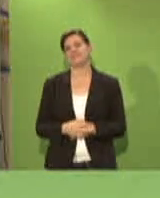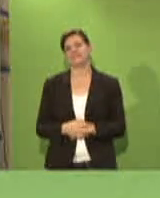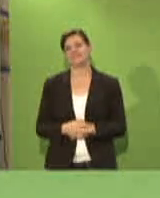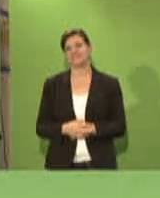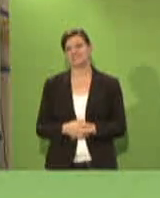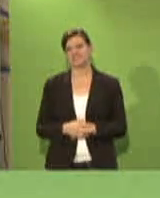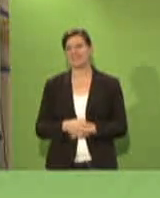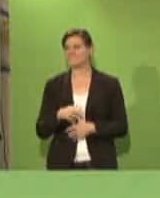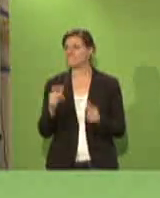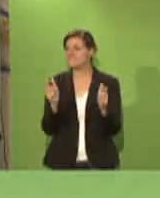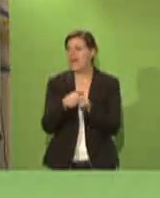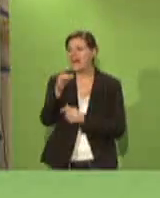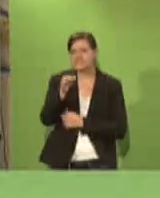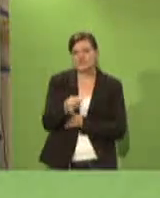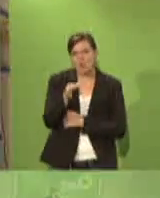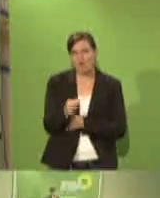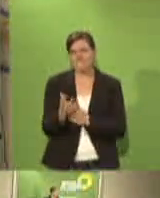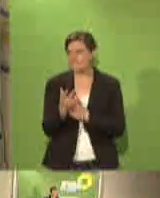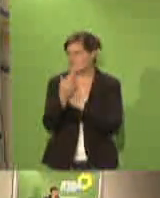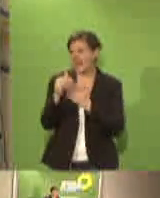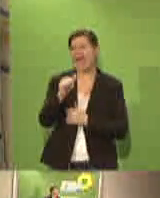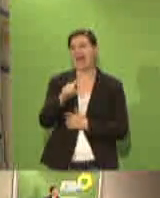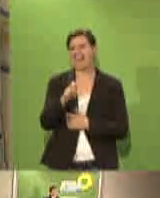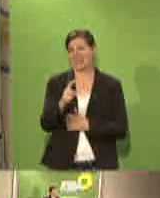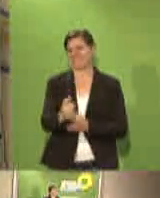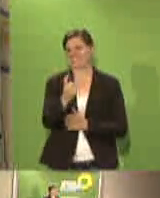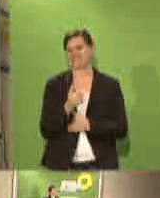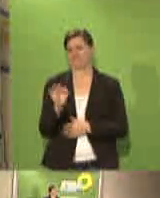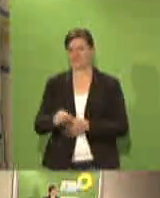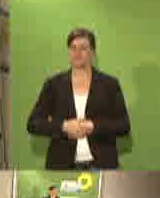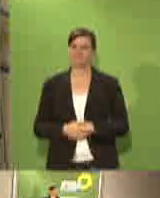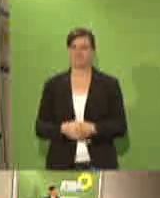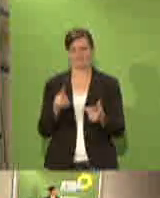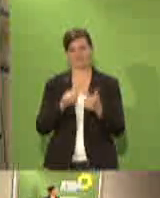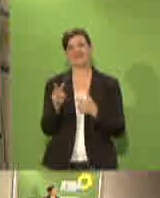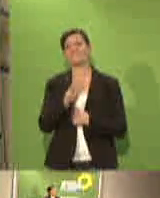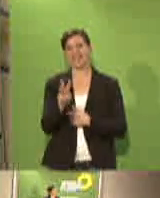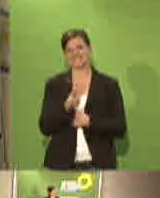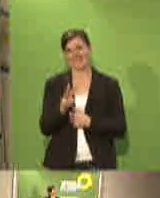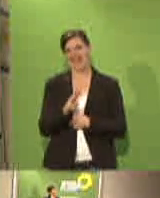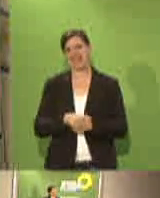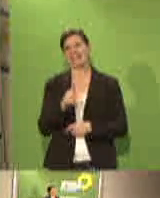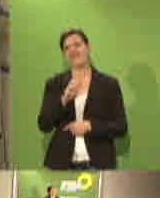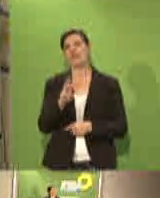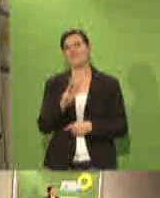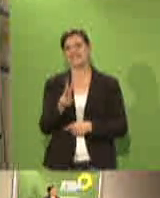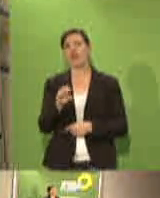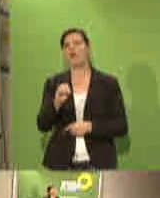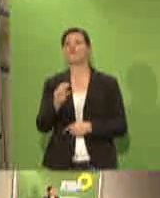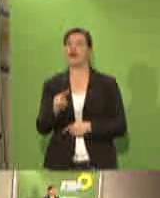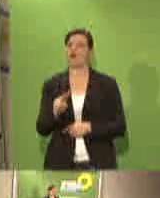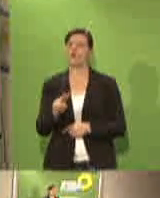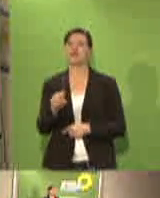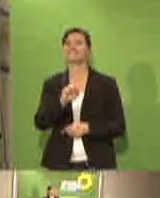aus Warendorf. Der Alex kommt da, genau. Und Wesel noch, KV Wesel und OV Sonsbeck.